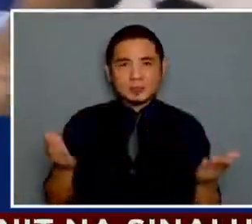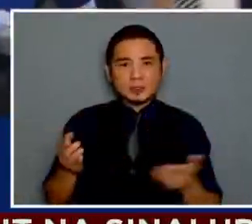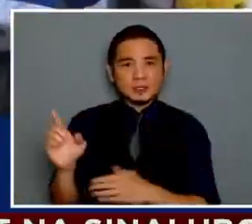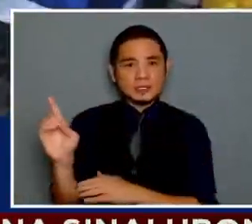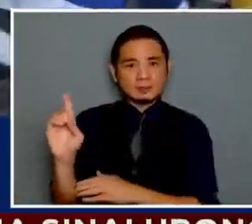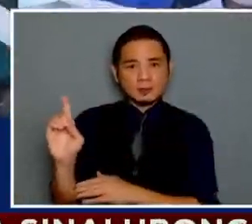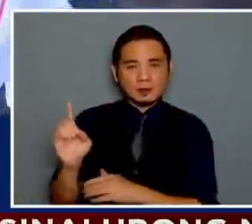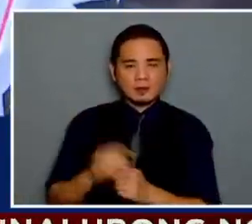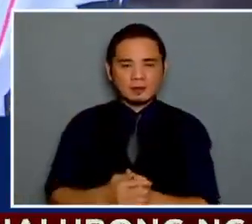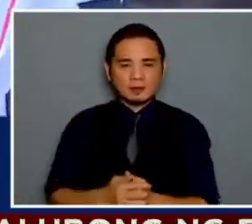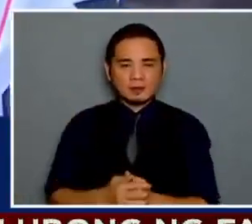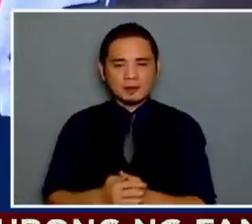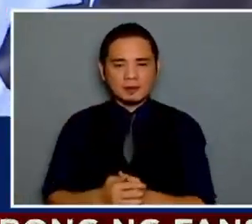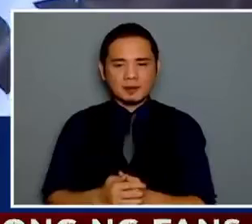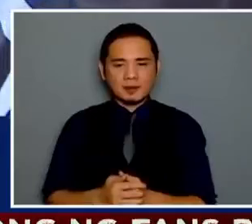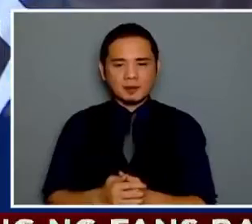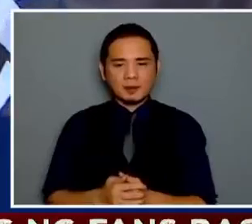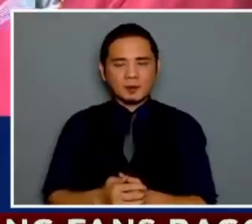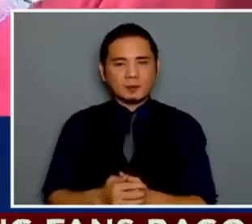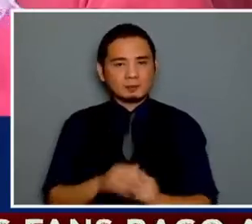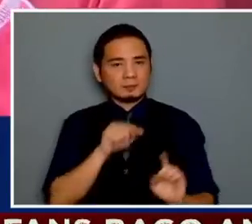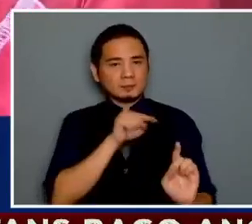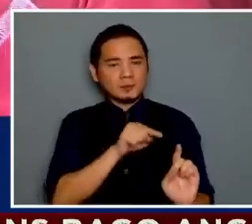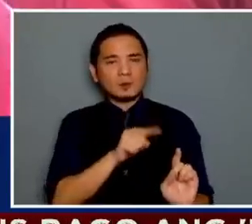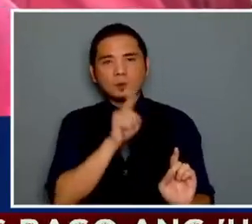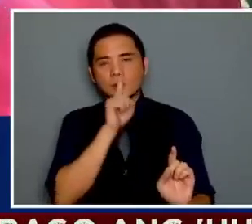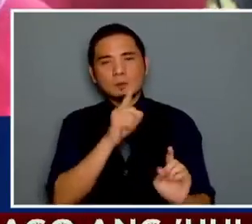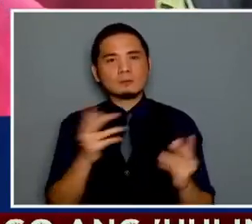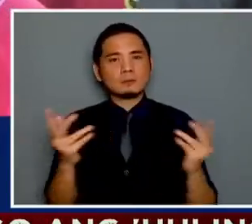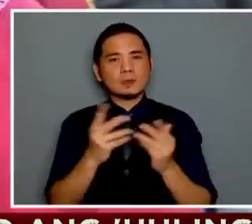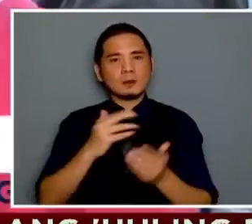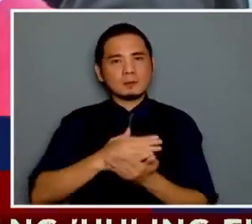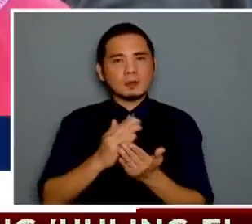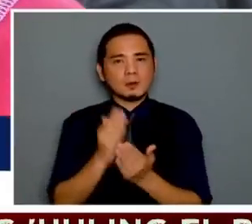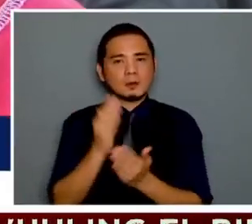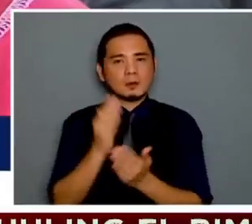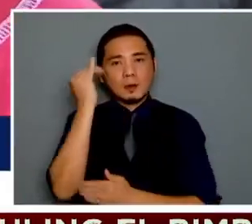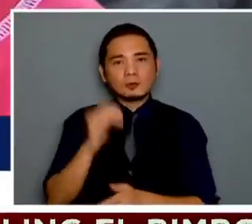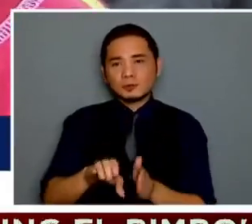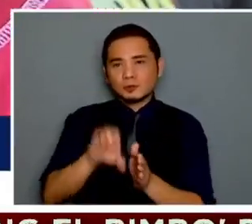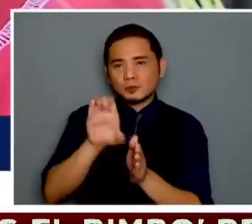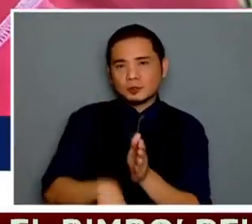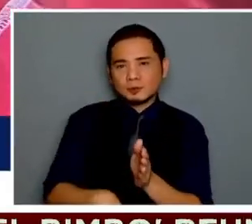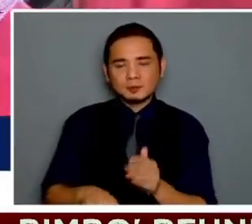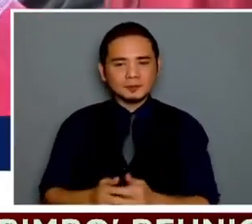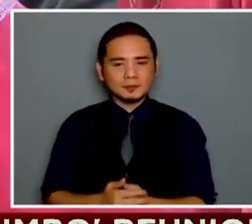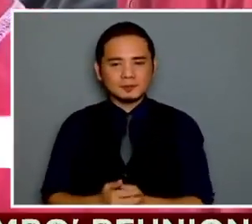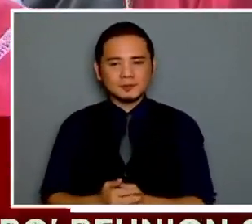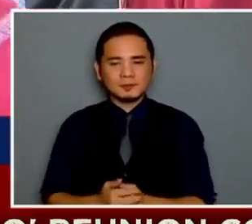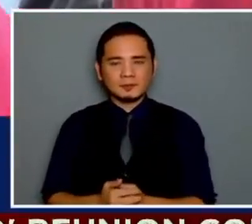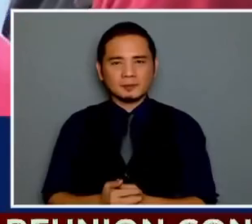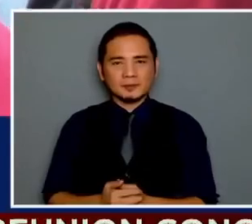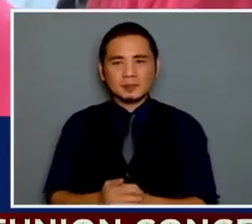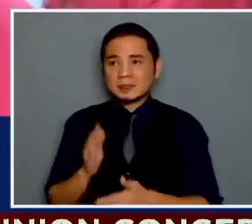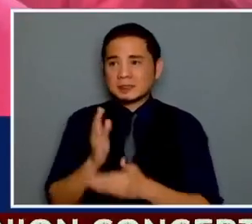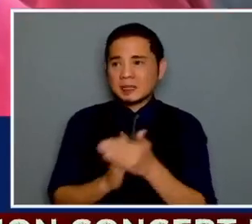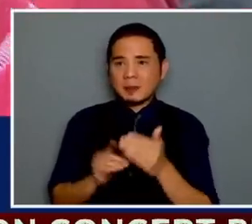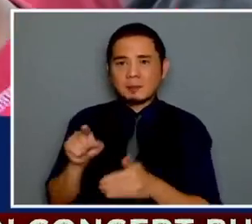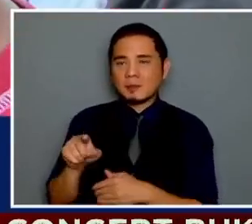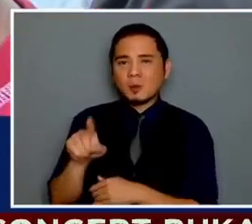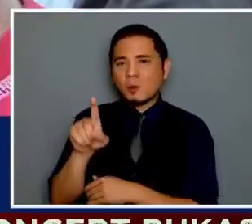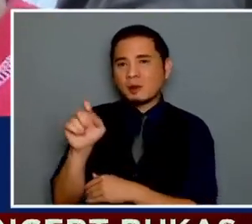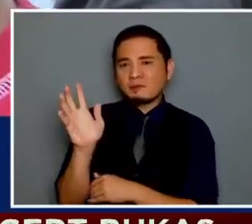ang kanyang mga paninda dahil mura. Alagang dalawa, 150 po. Sa iba, makakasya? 150 po